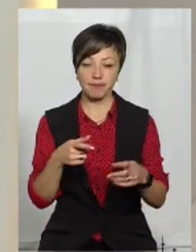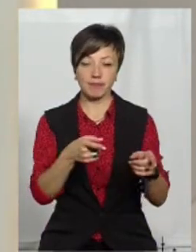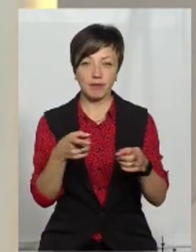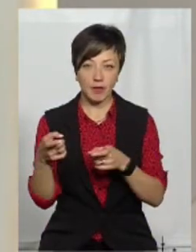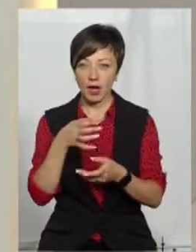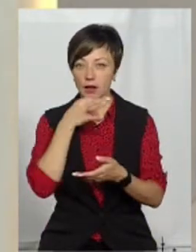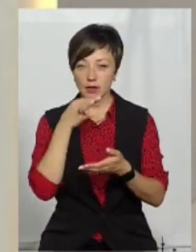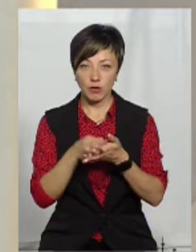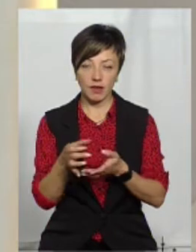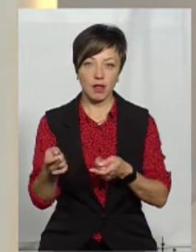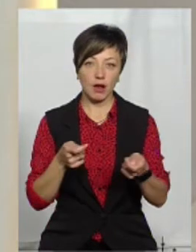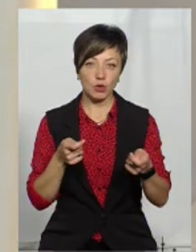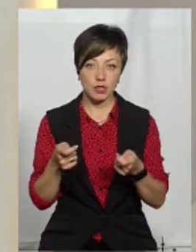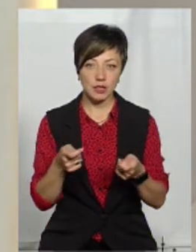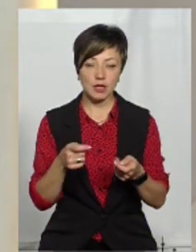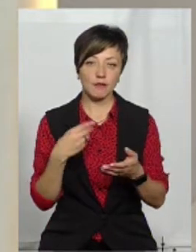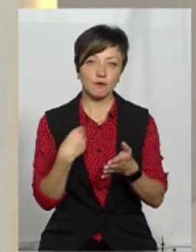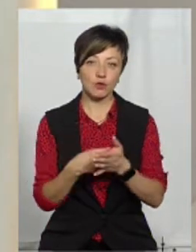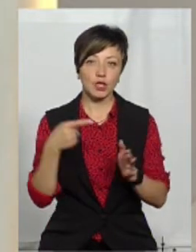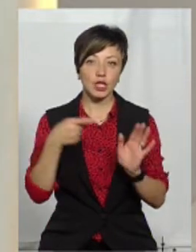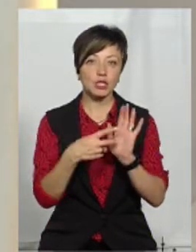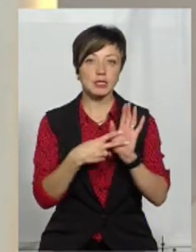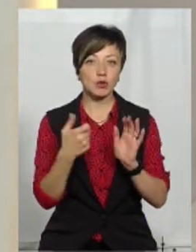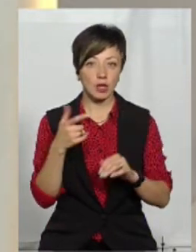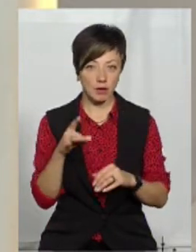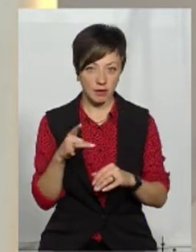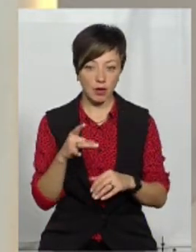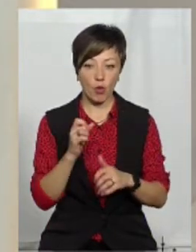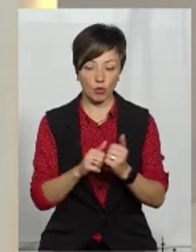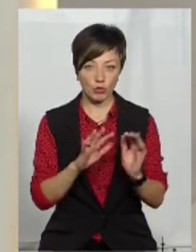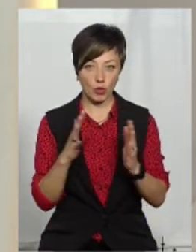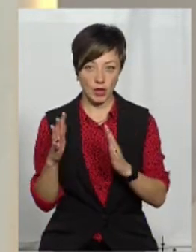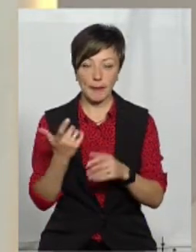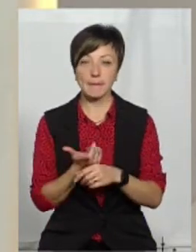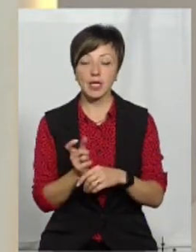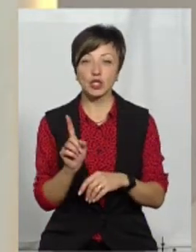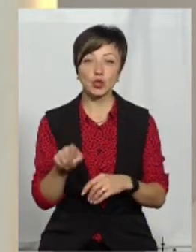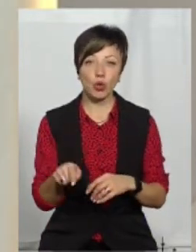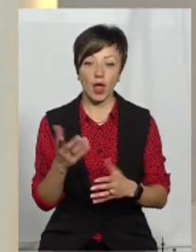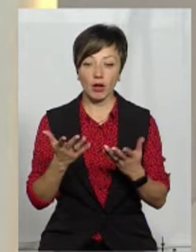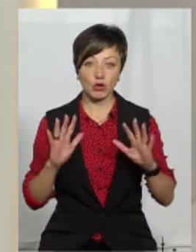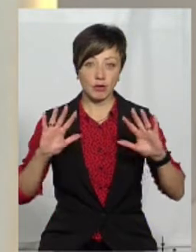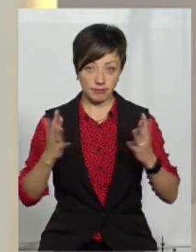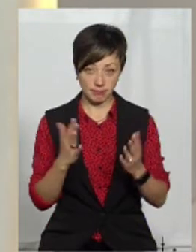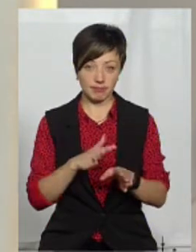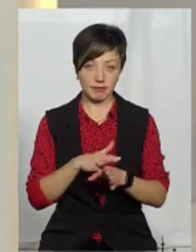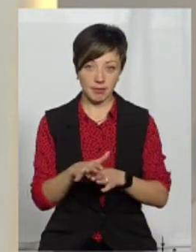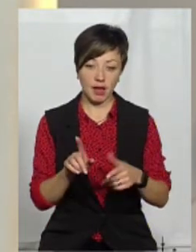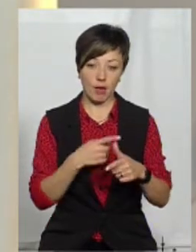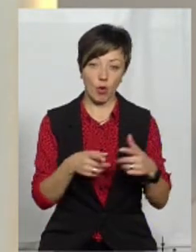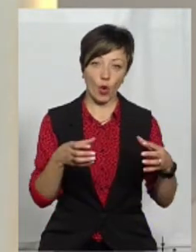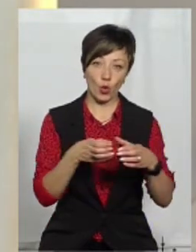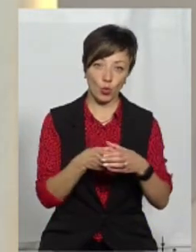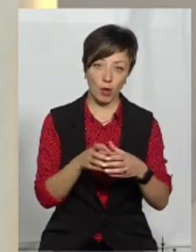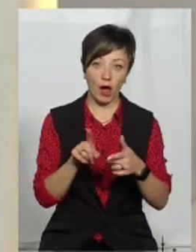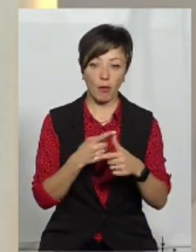притягаються до адміністративної відповідальності в сумі до 1700 гривень за таку кожну подію. Більше того, якщо така подія відбувається або групою